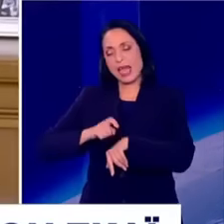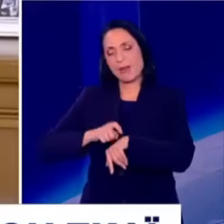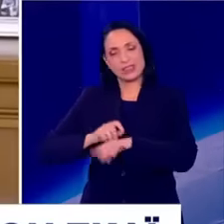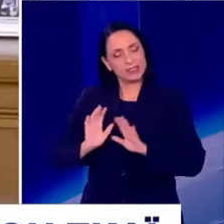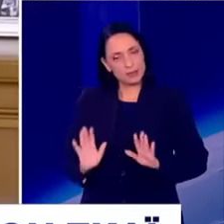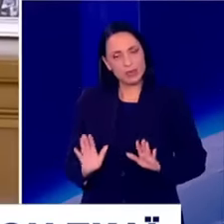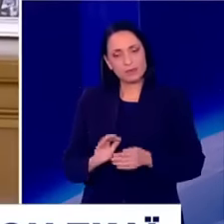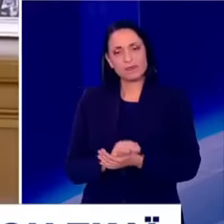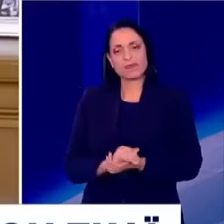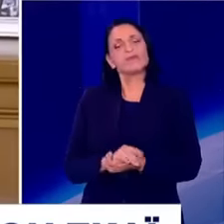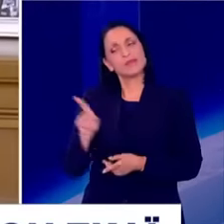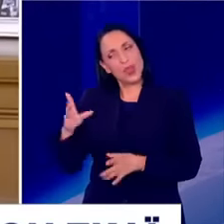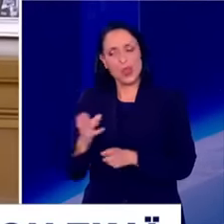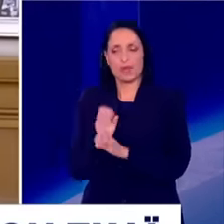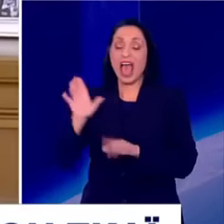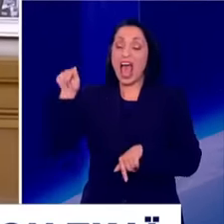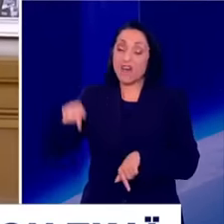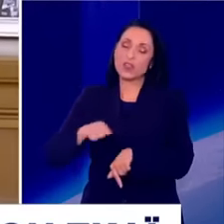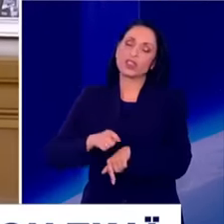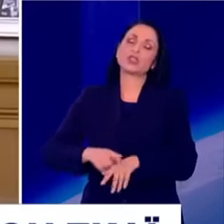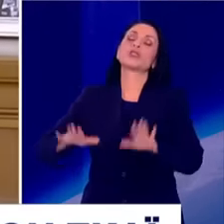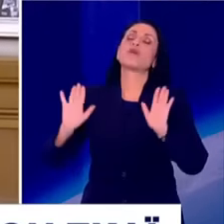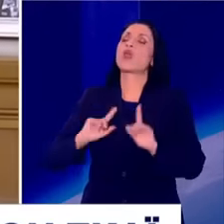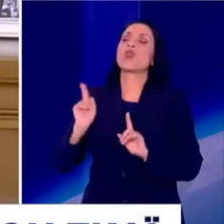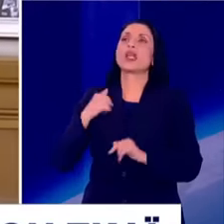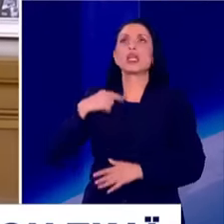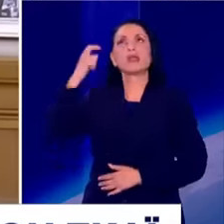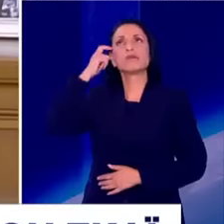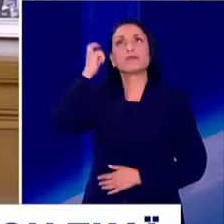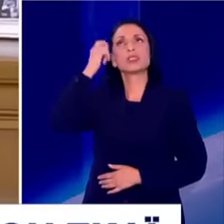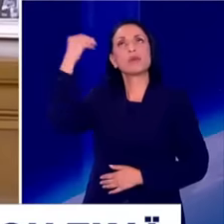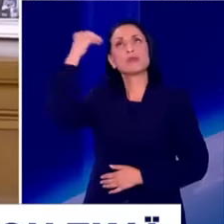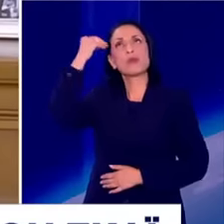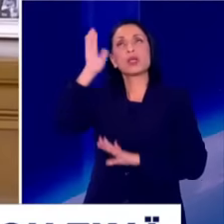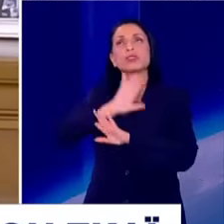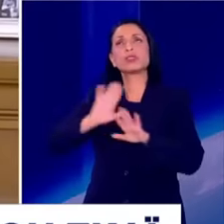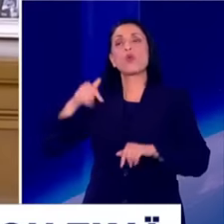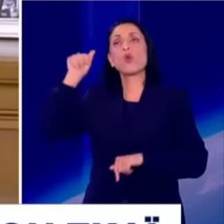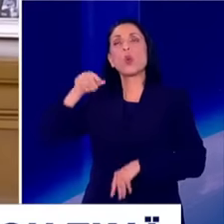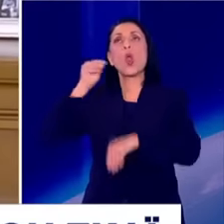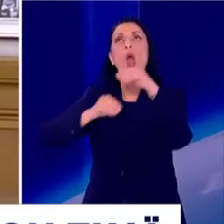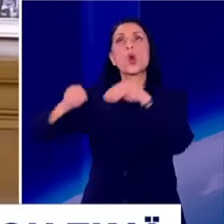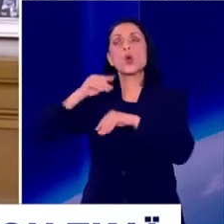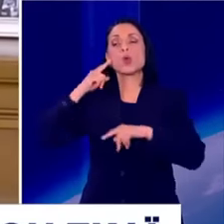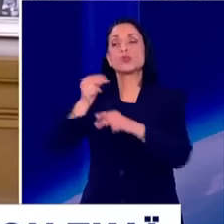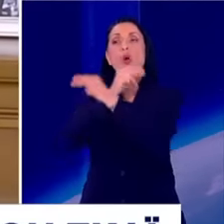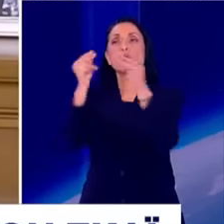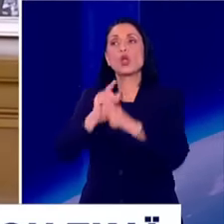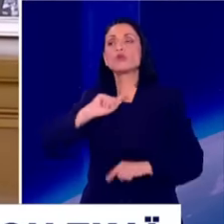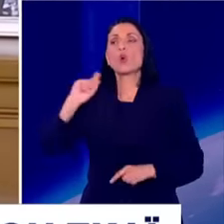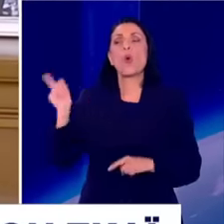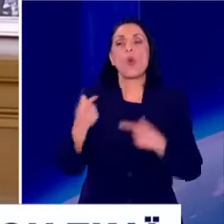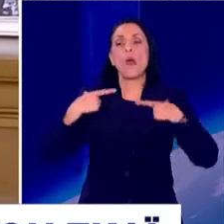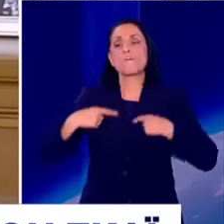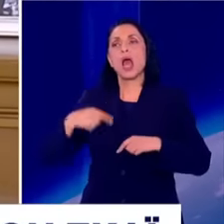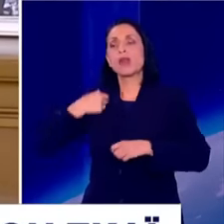κάποια στιγμή θα το πετύχετε. Δεν είναι όμως αυτή τη στιγμή κάτι το οποίο έχω στο μυαλό μου. Στο μυαλό μου έχω την εκλογική αναμέτρηση και όλα τα στελέχη συστρατεύονται σε